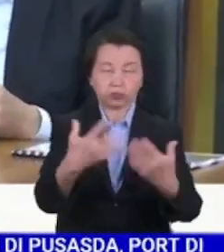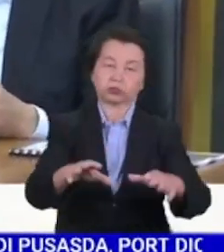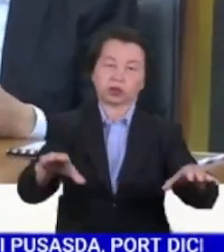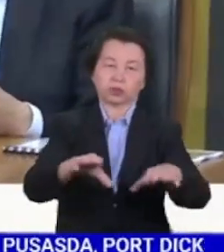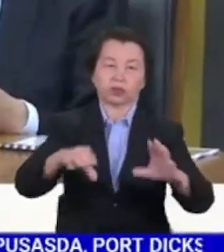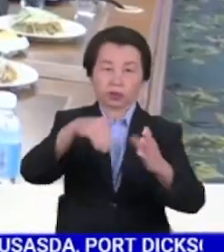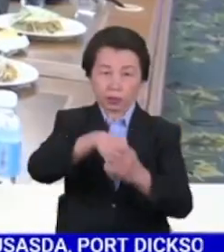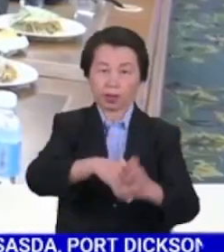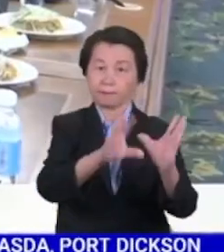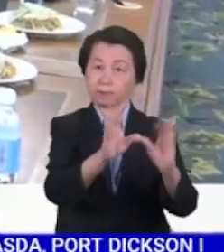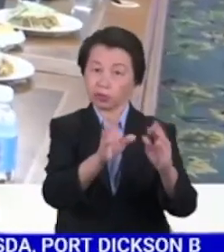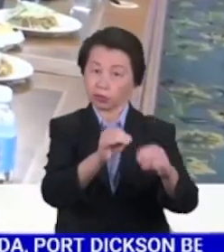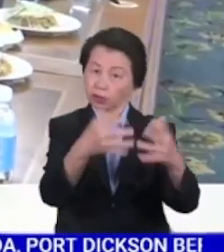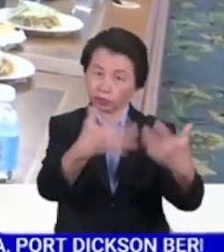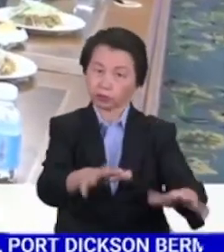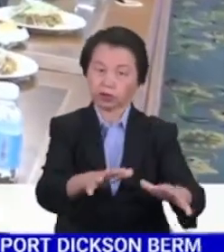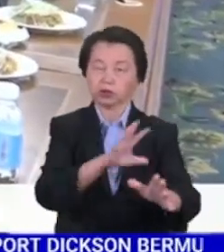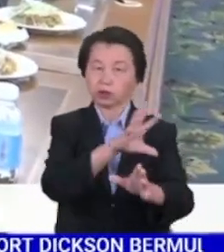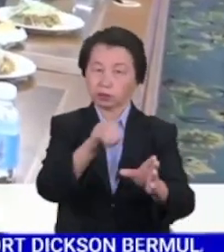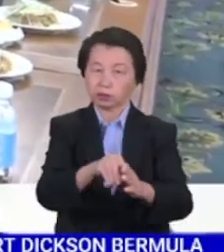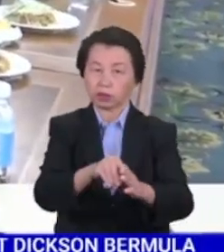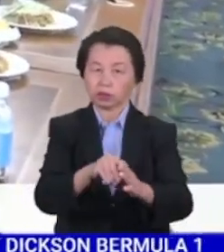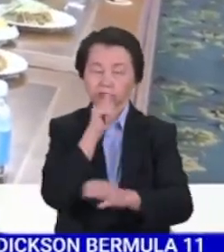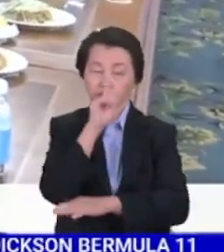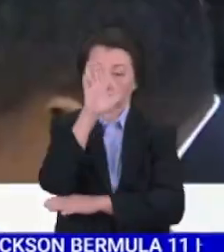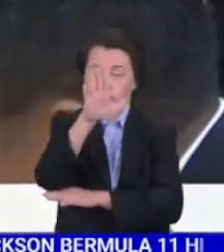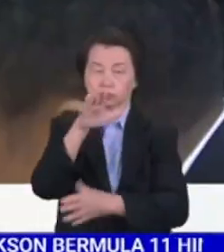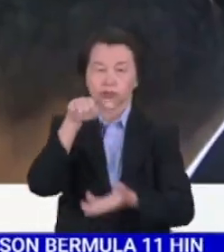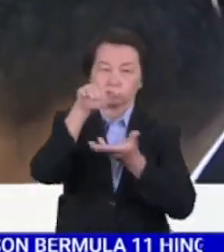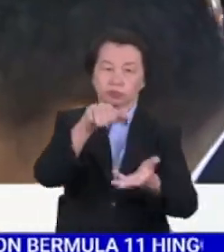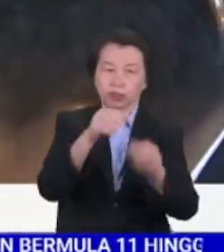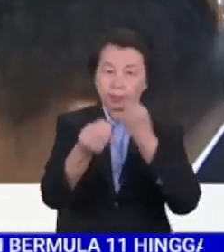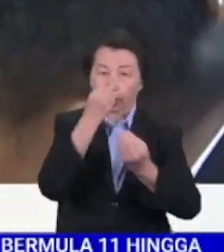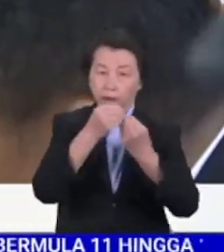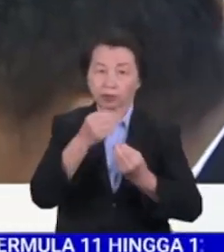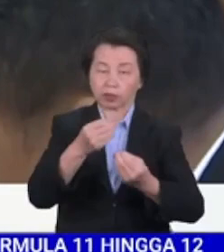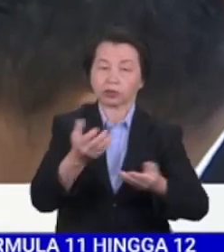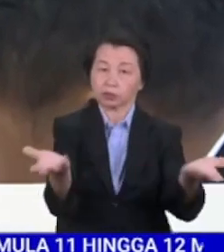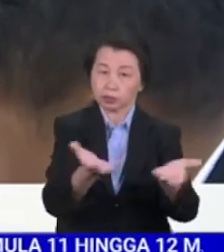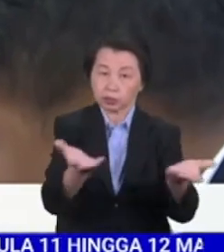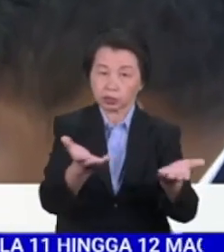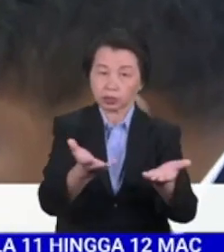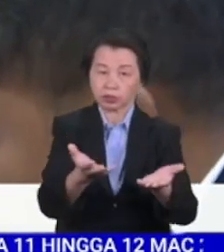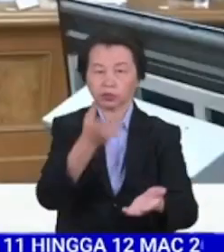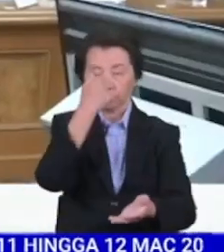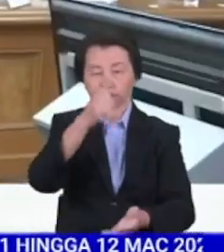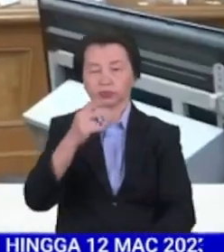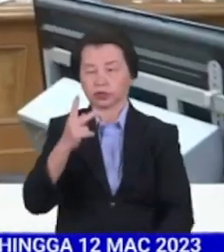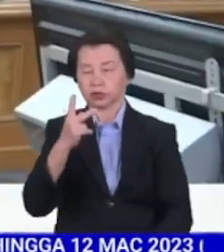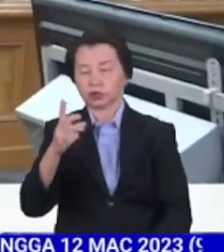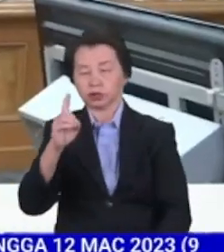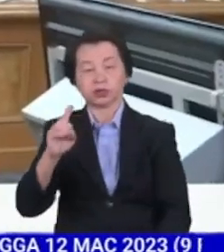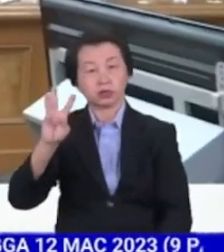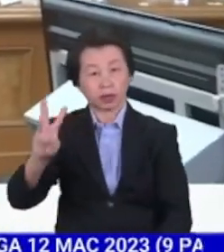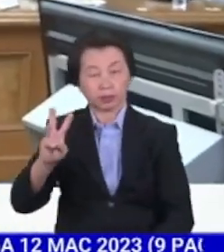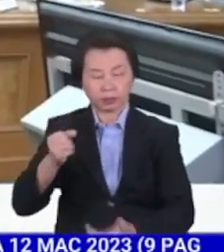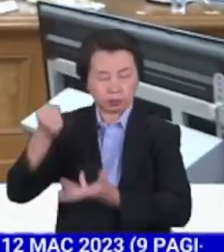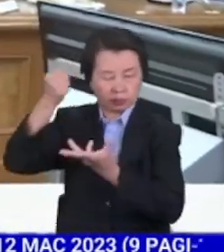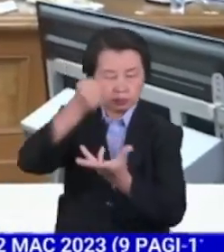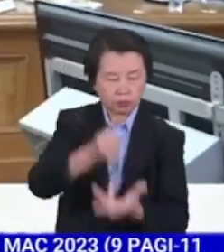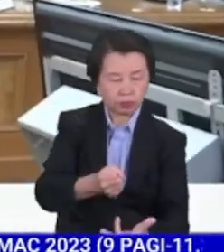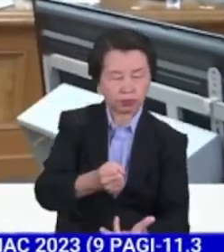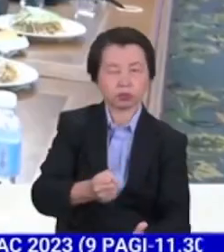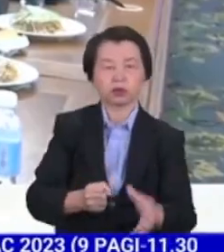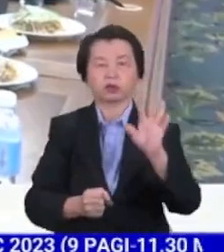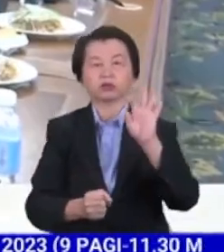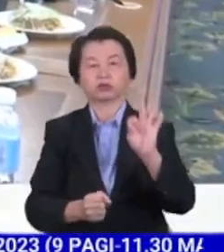dalam mesyuarat tersebut, termasuk isu keterjaminan makanan domestik. Sebagai rujukan, KKDW memperuntukkan